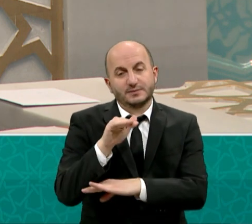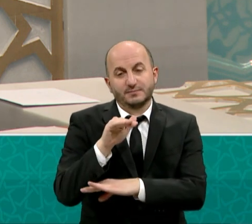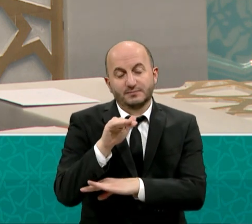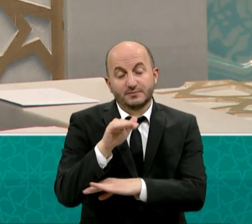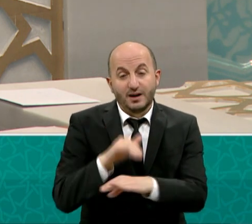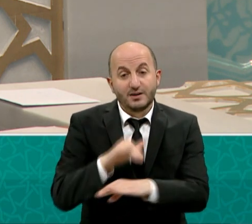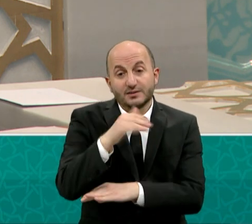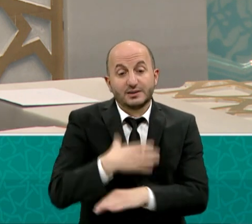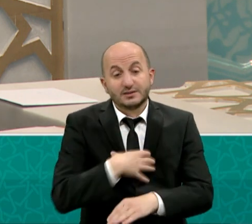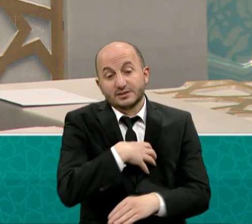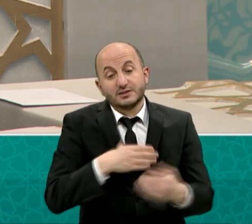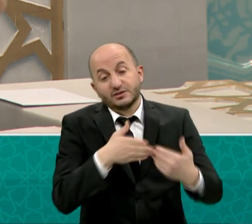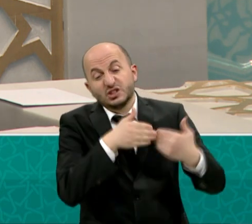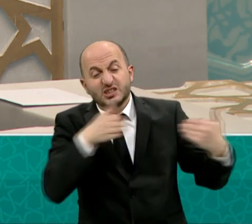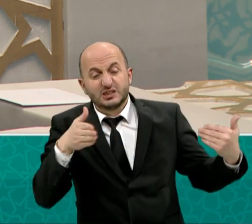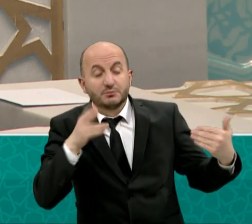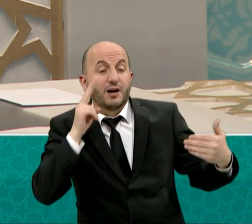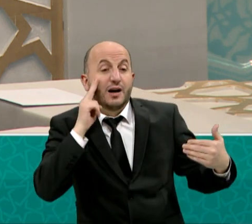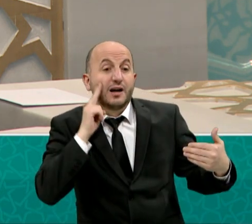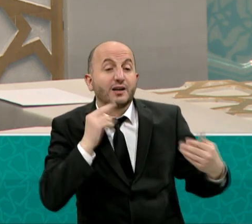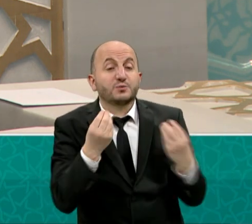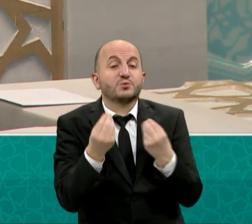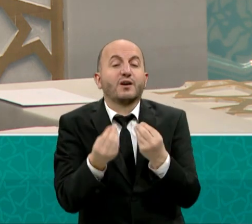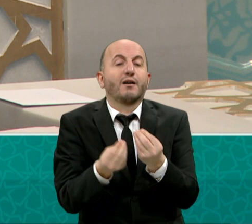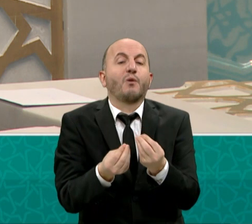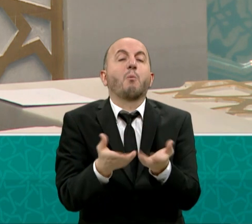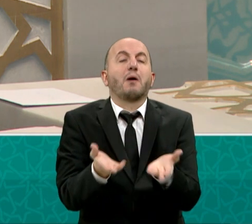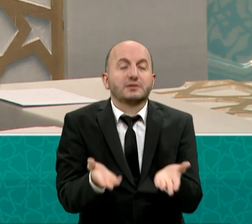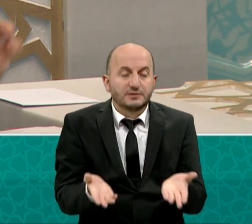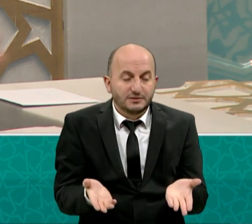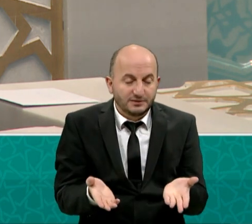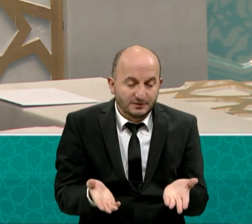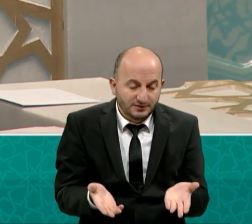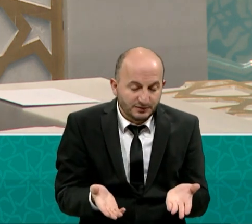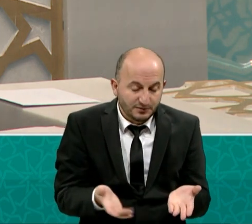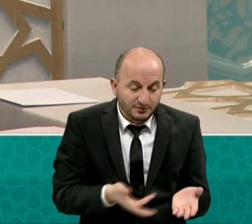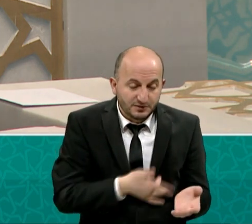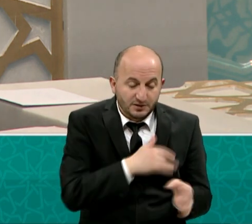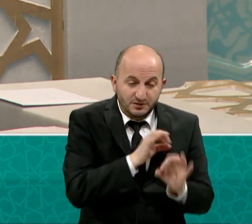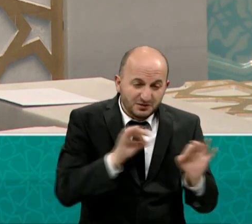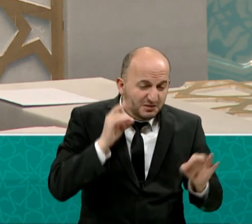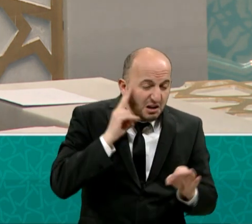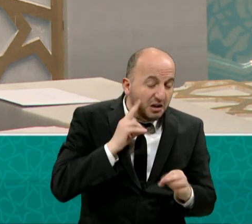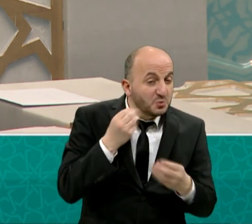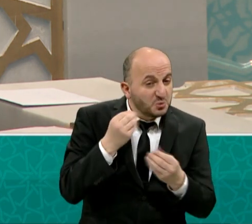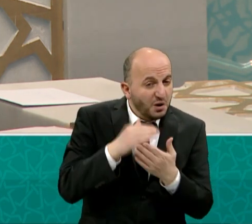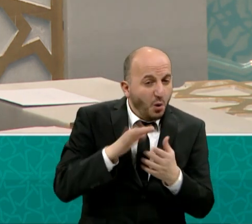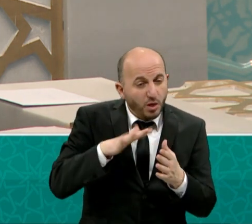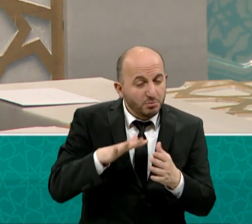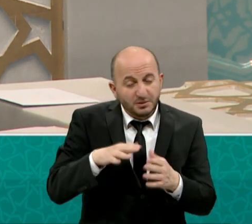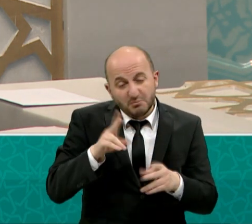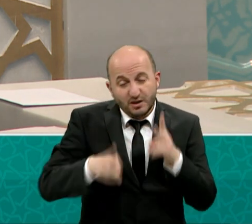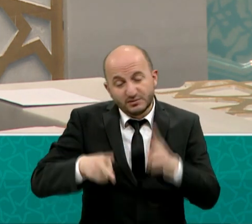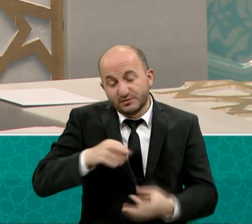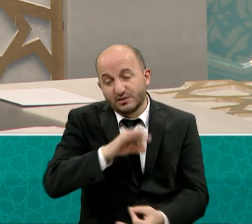Hayattan dini dışladığınız zaman ahlaki güzellikler ortada olmaz. Ha, inançsız insanın da ahlaki güzelliği olabilir kimi